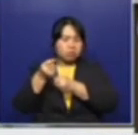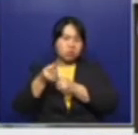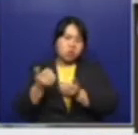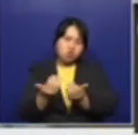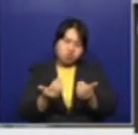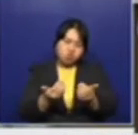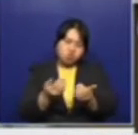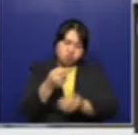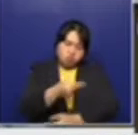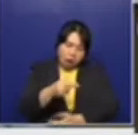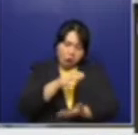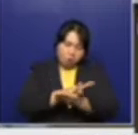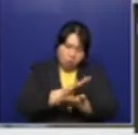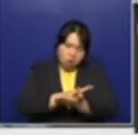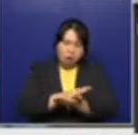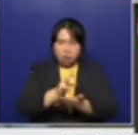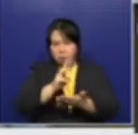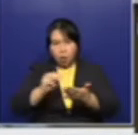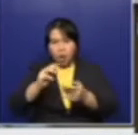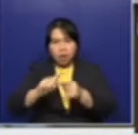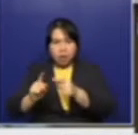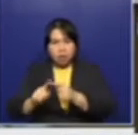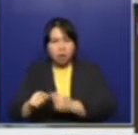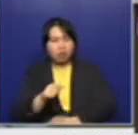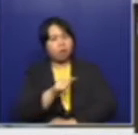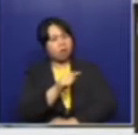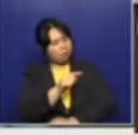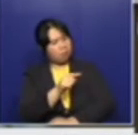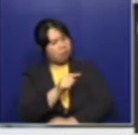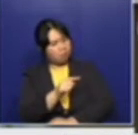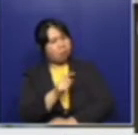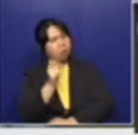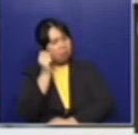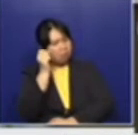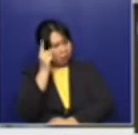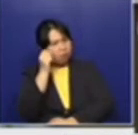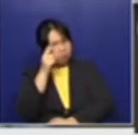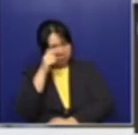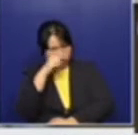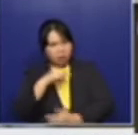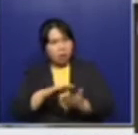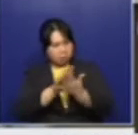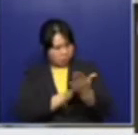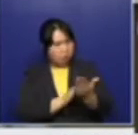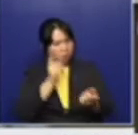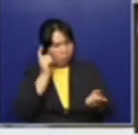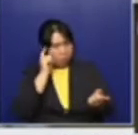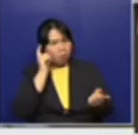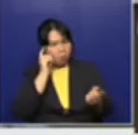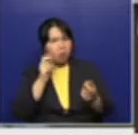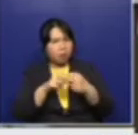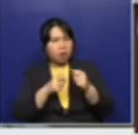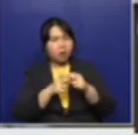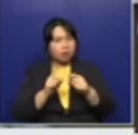นเป็นคนที่มีความเข้าใจสภาพบ้านเมืองเป็นอย่างดี